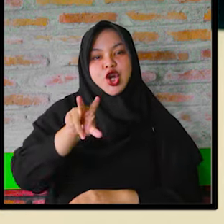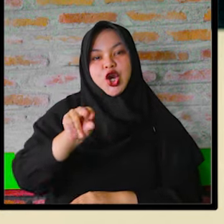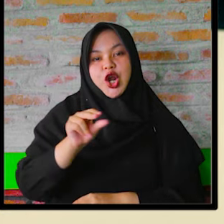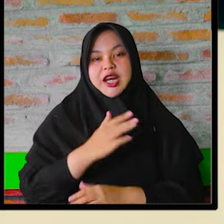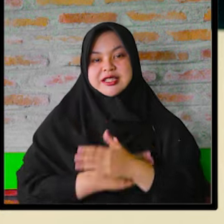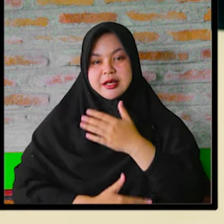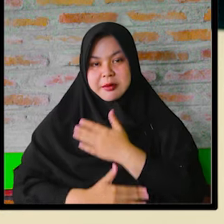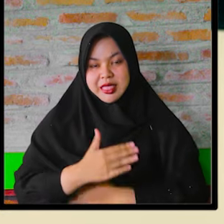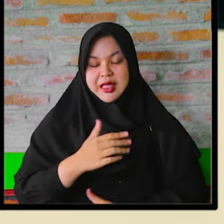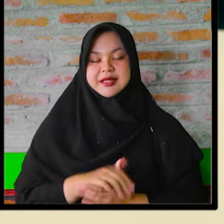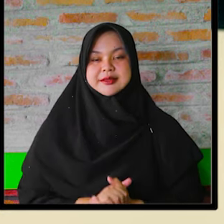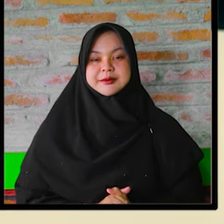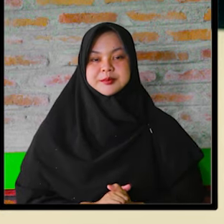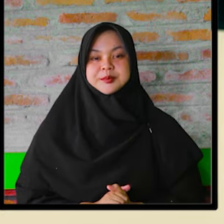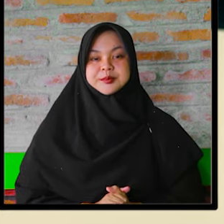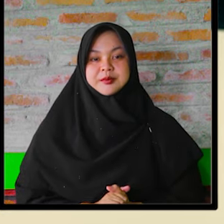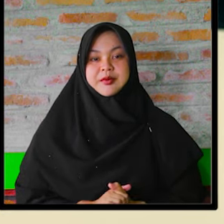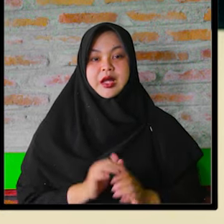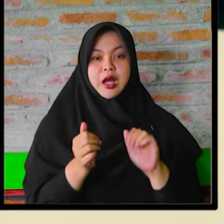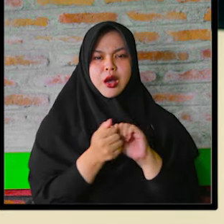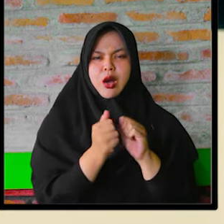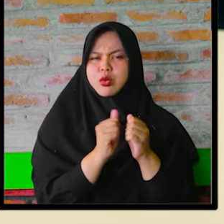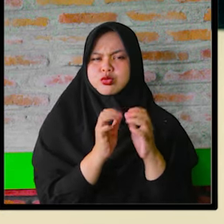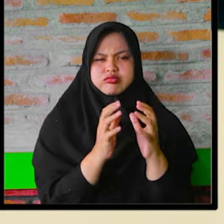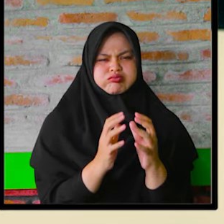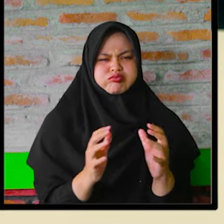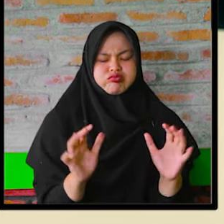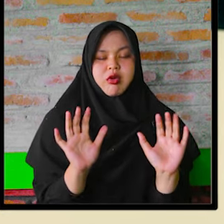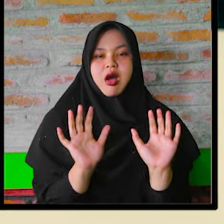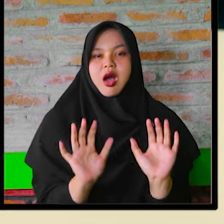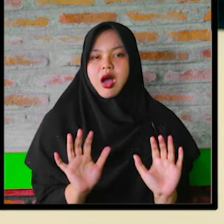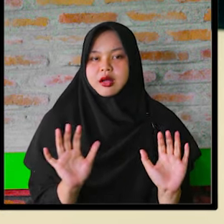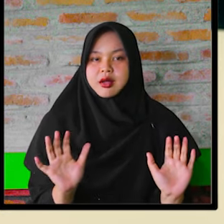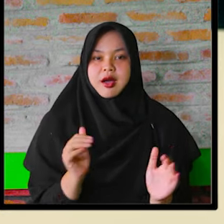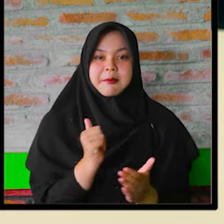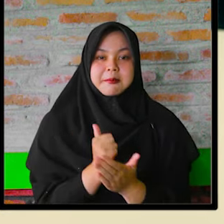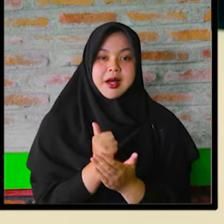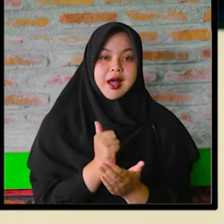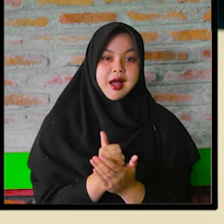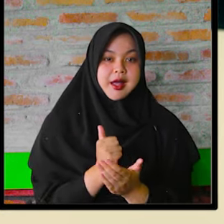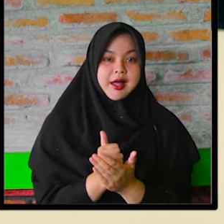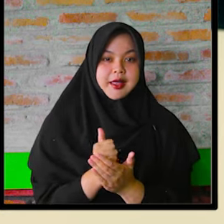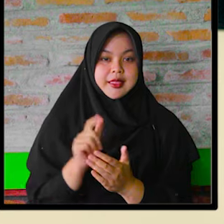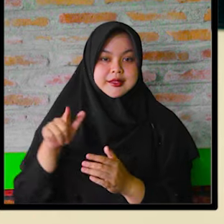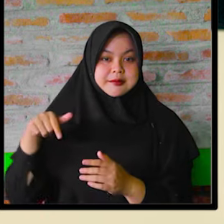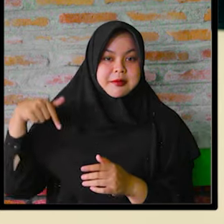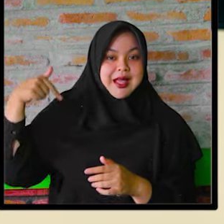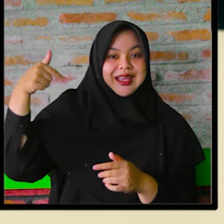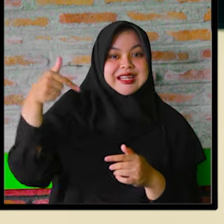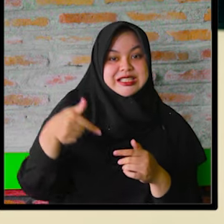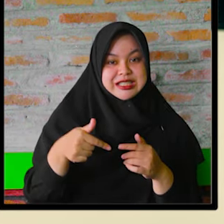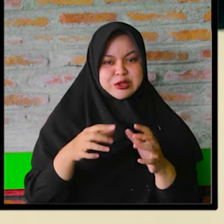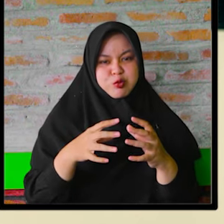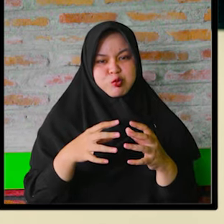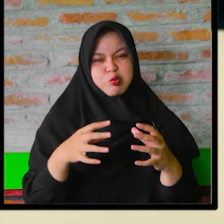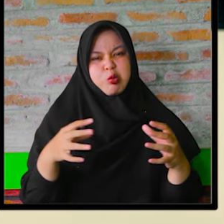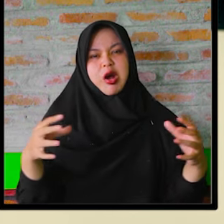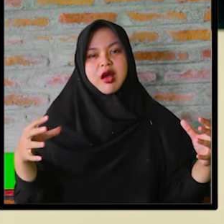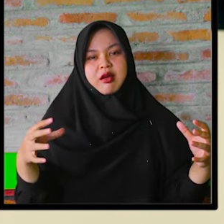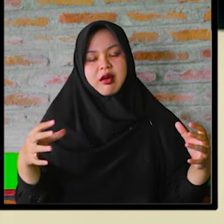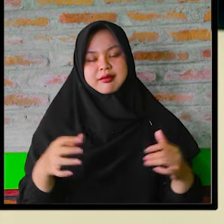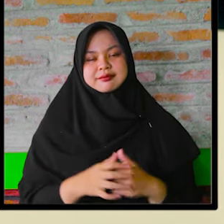nonisabilitas nah kasusnya banyak sekali Nah semakin tren ke sini ini semakin banyak nya Nah itu